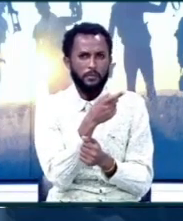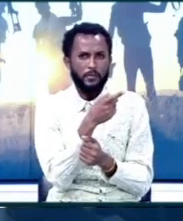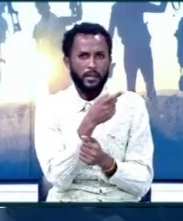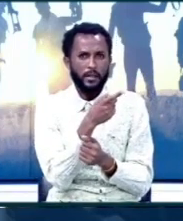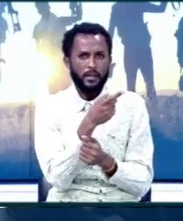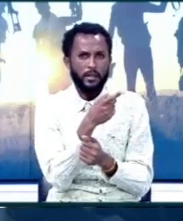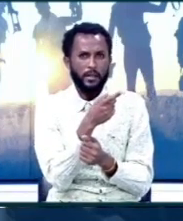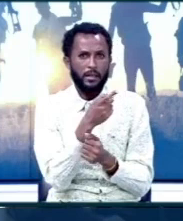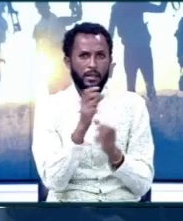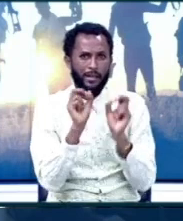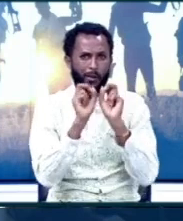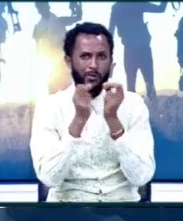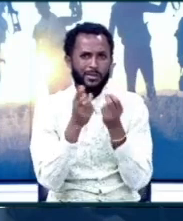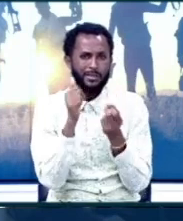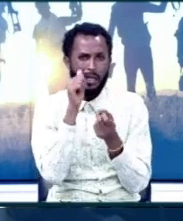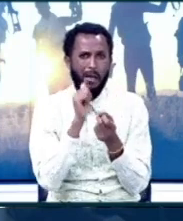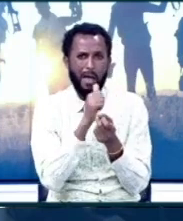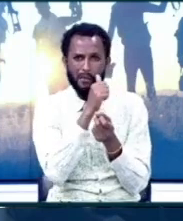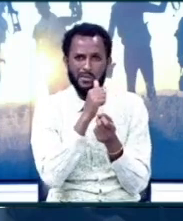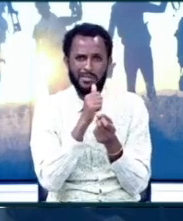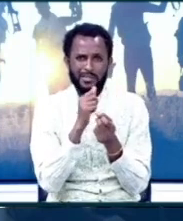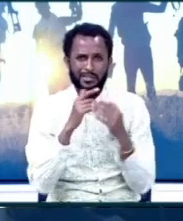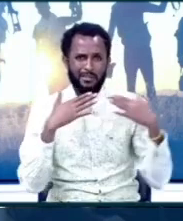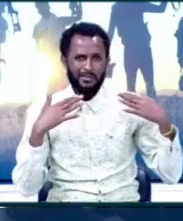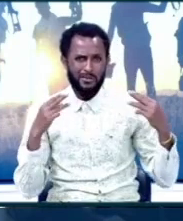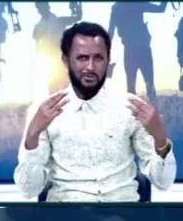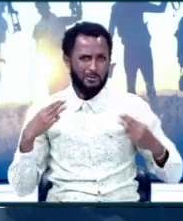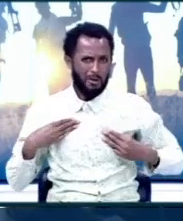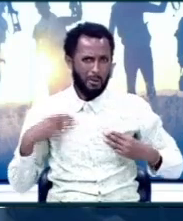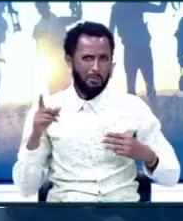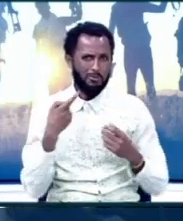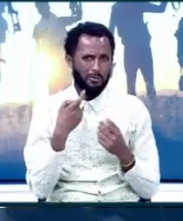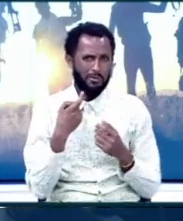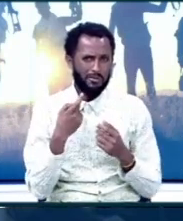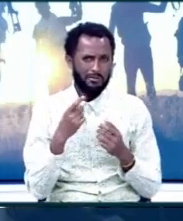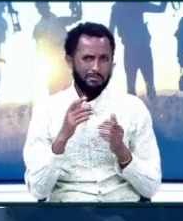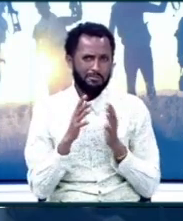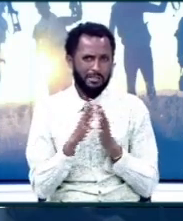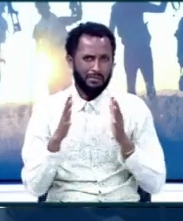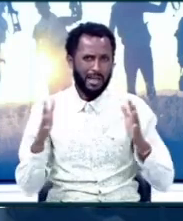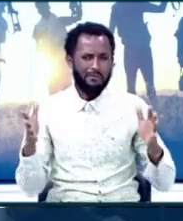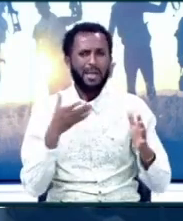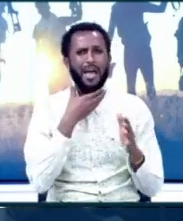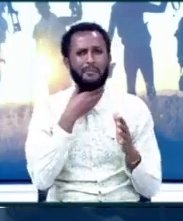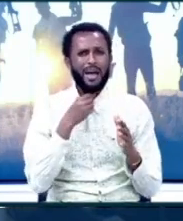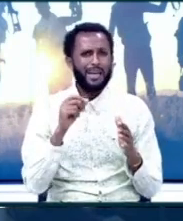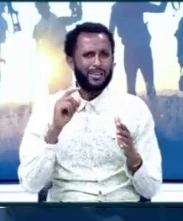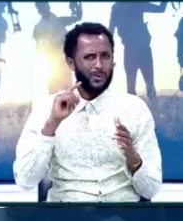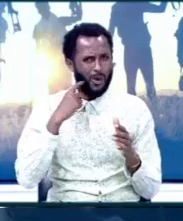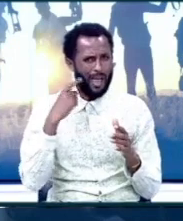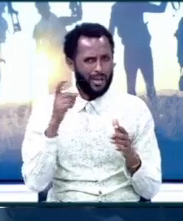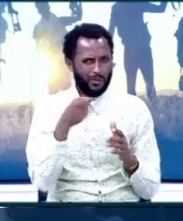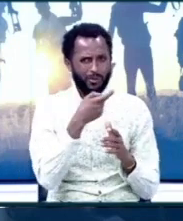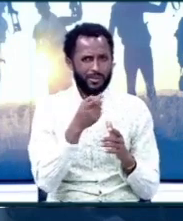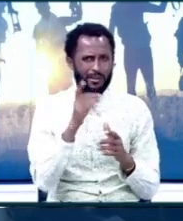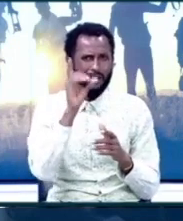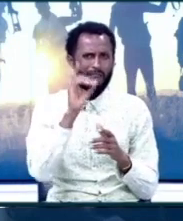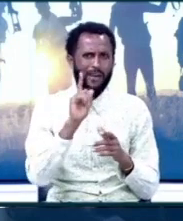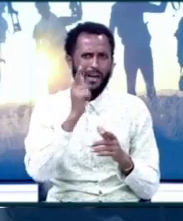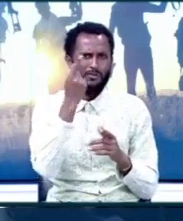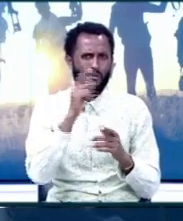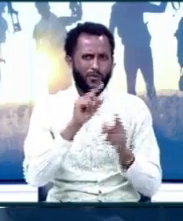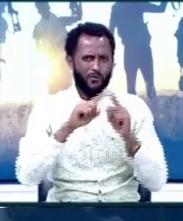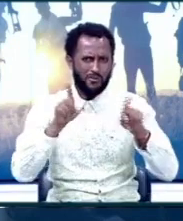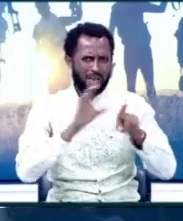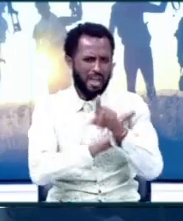ናይ ጉጅለ ፋሽስት ዓብዪ ሰራዊት ይኹን ጨፍላቕን ተስፋሕፍሓን ናይ ኣምሓራ መንግስቲ ፋኖ ወዲ ፋኖ ፍሉይ ሓይልን